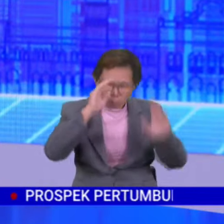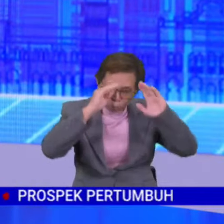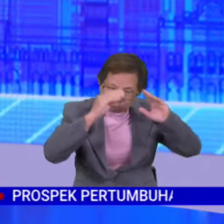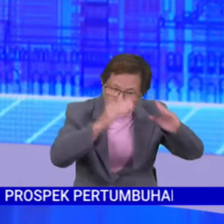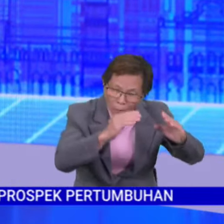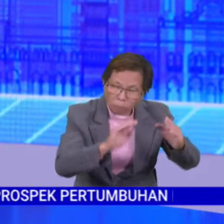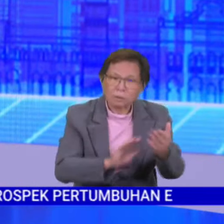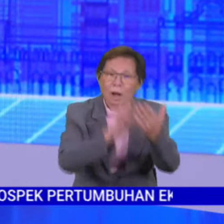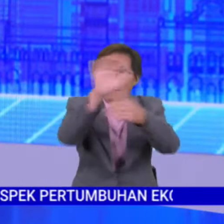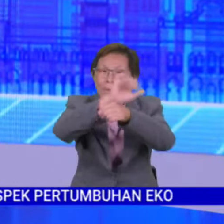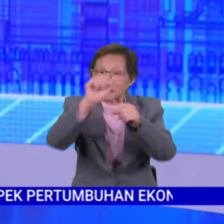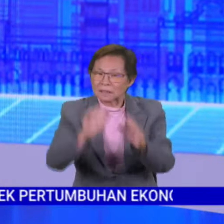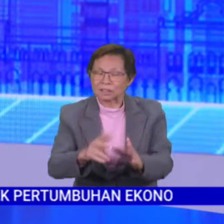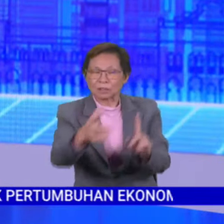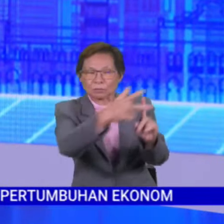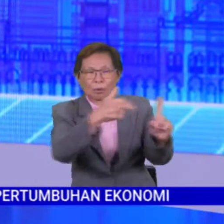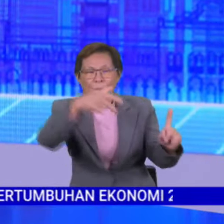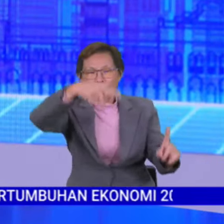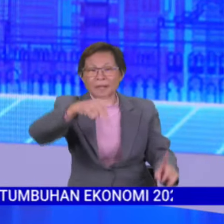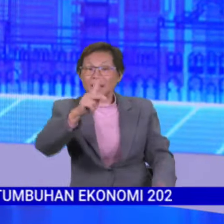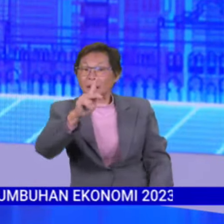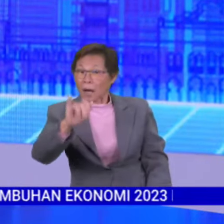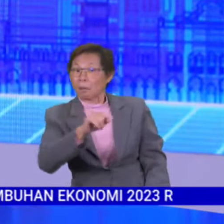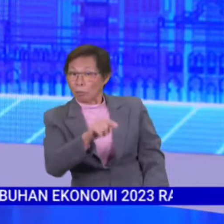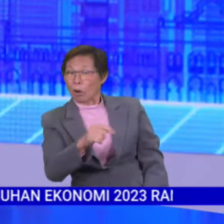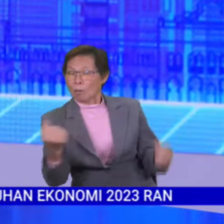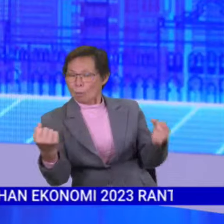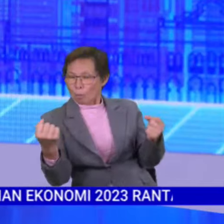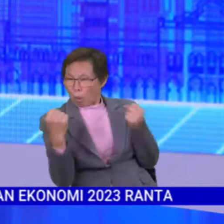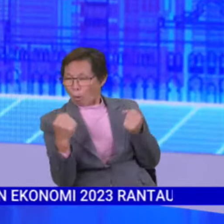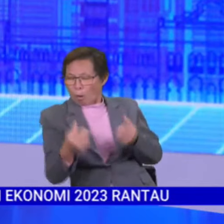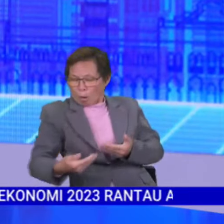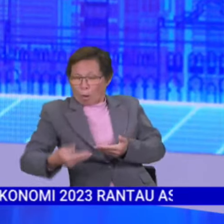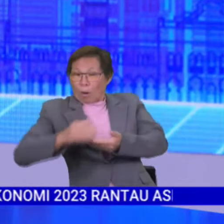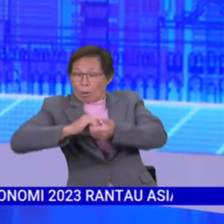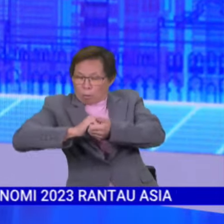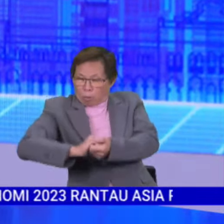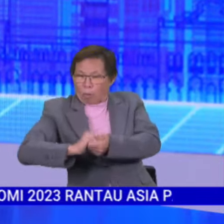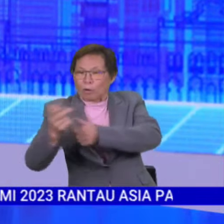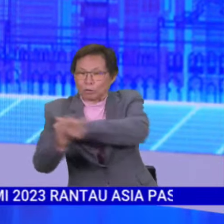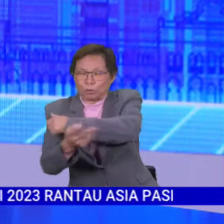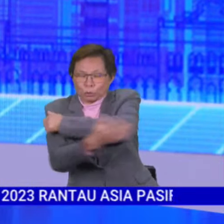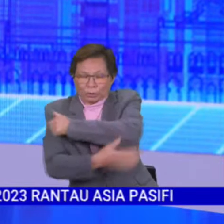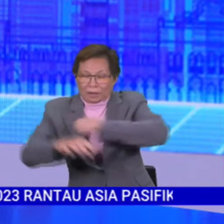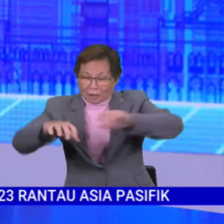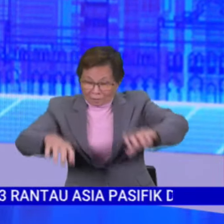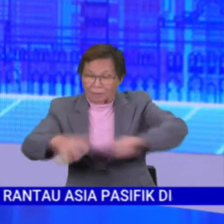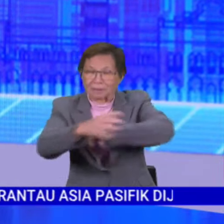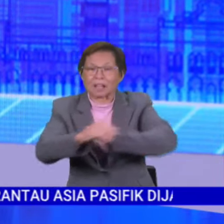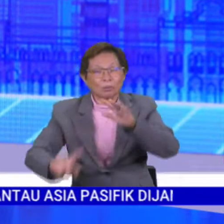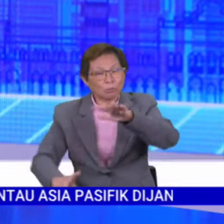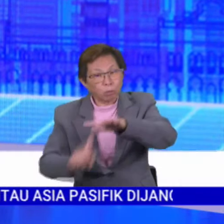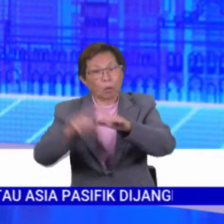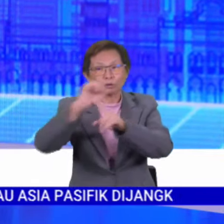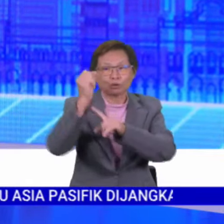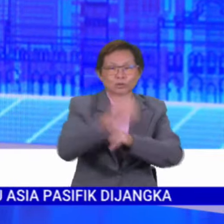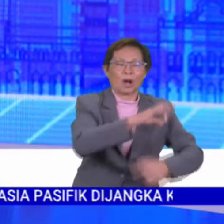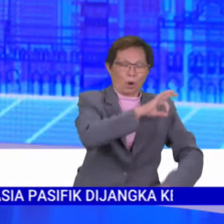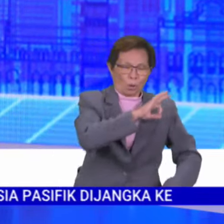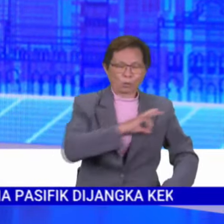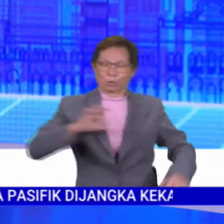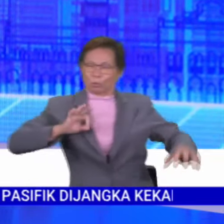Ibrahim terhadap tenaga kerja Indonesia, TKI, bukan sahaja mengukuhkan hubungan dua hala kedua-dua negara, malah mewujudkan situasi